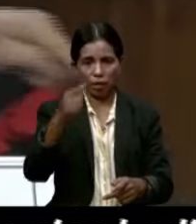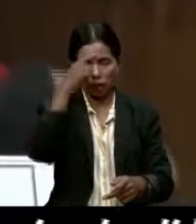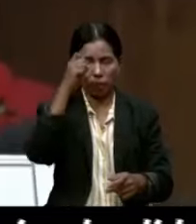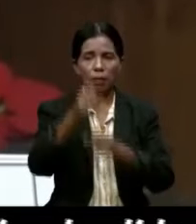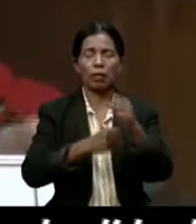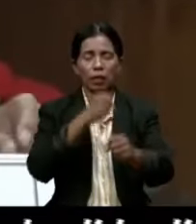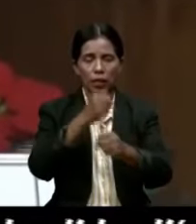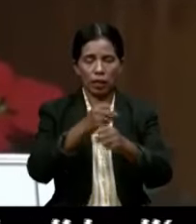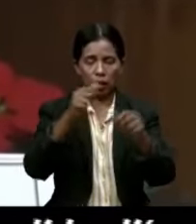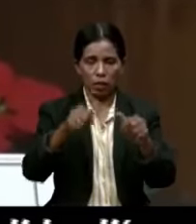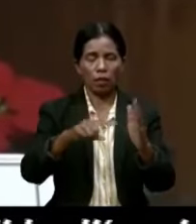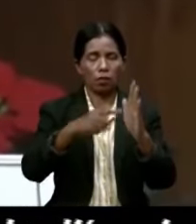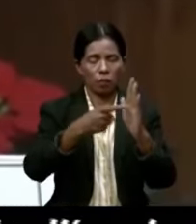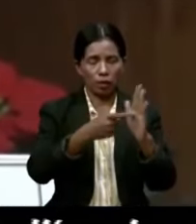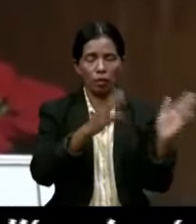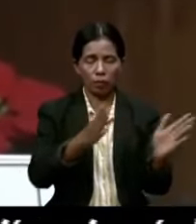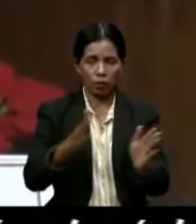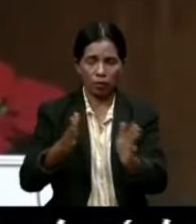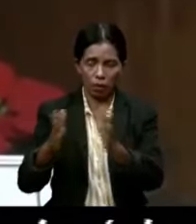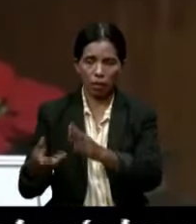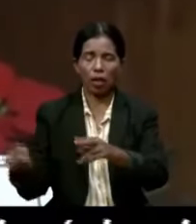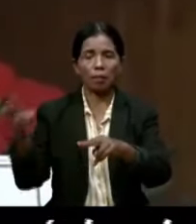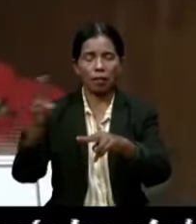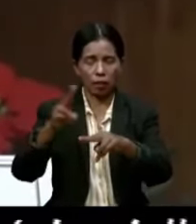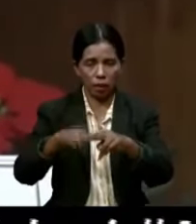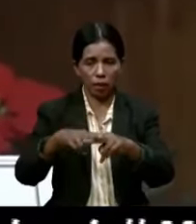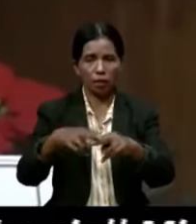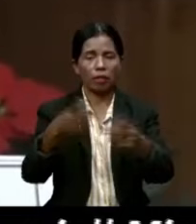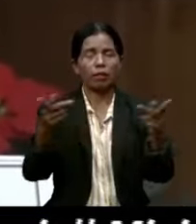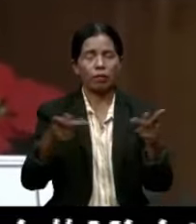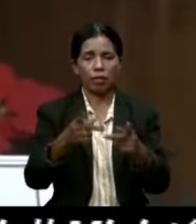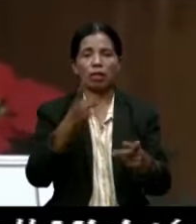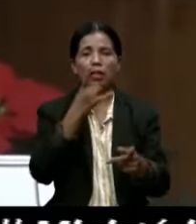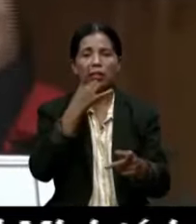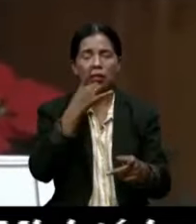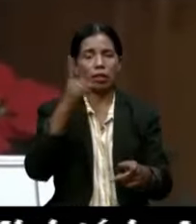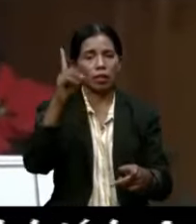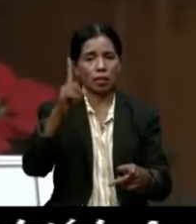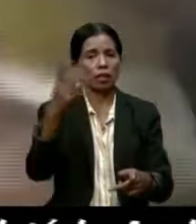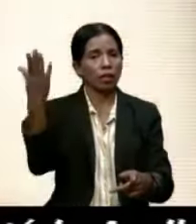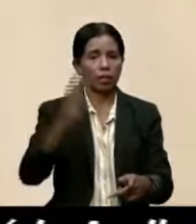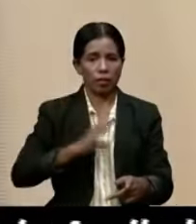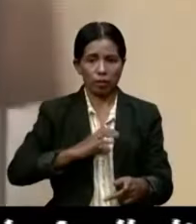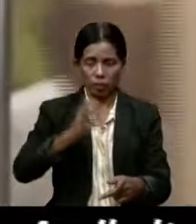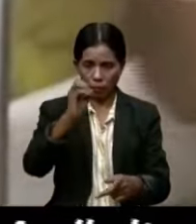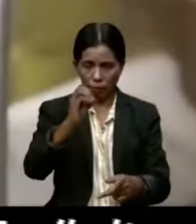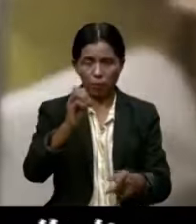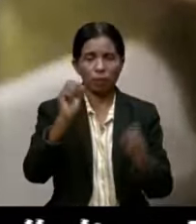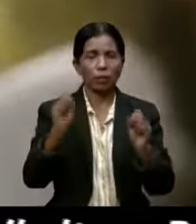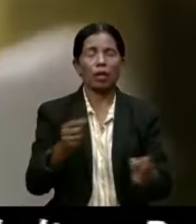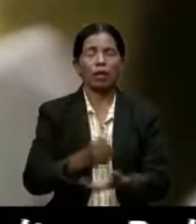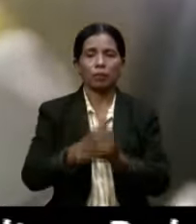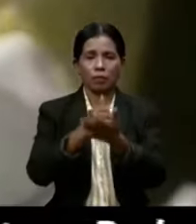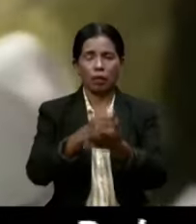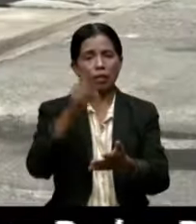au hahuan ala prosesu tenderiasaun te ga omenda tan sub estasaun ide iya Comoro. Para dele ajuda malu. Tambah